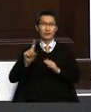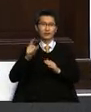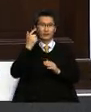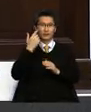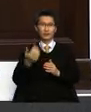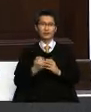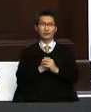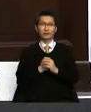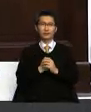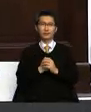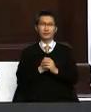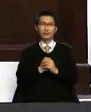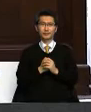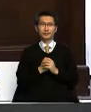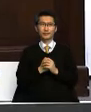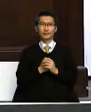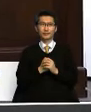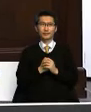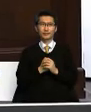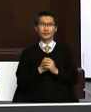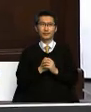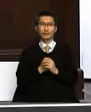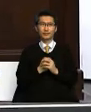계십니까? 네.